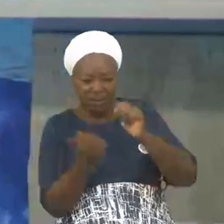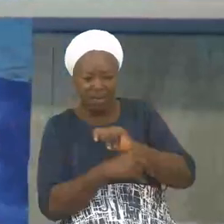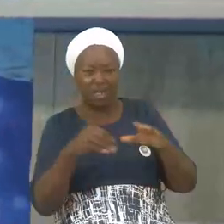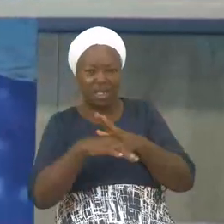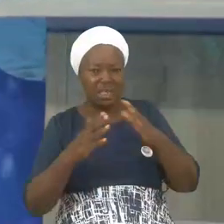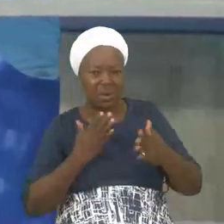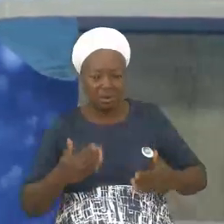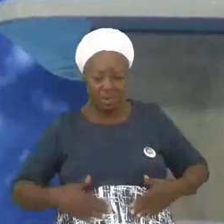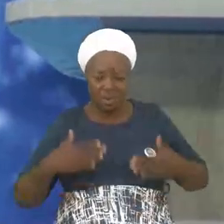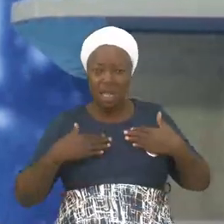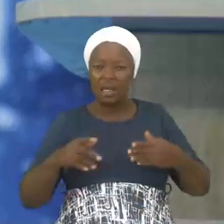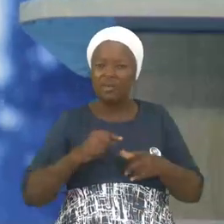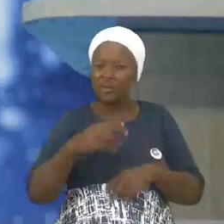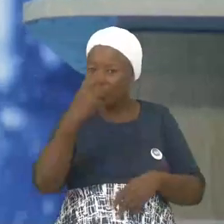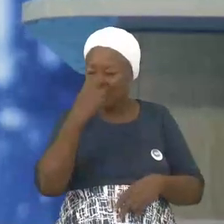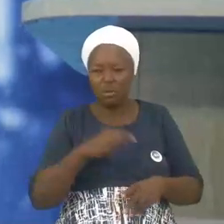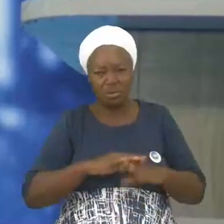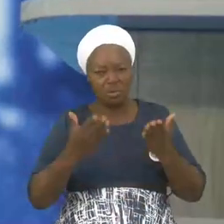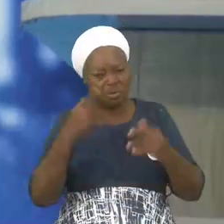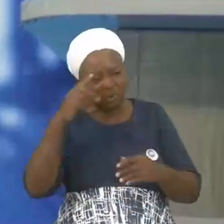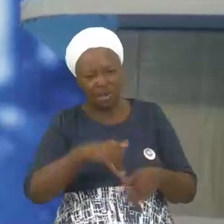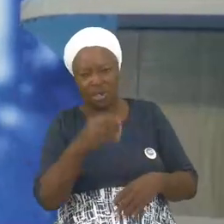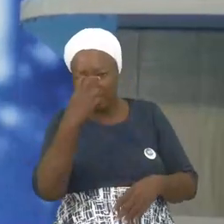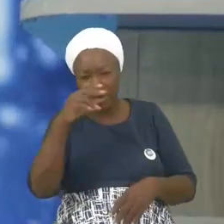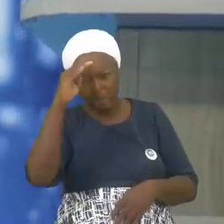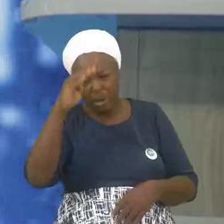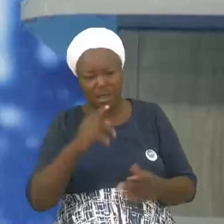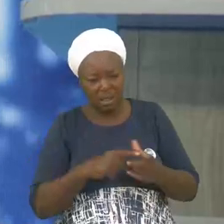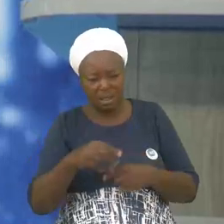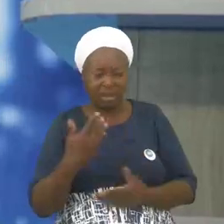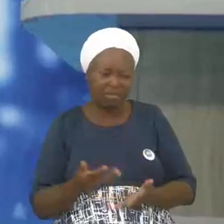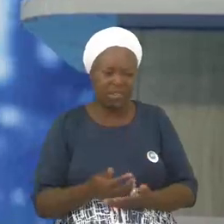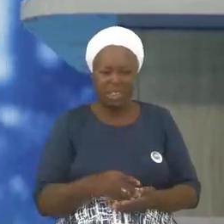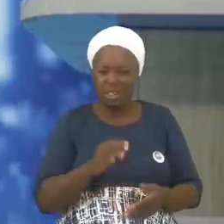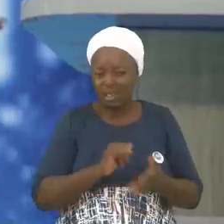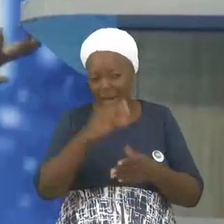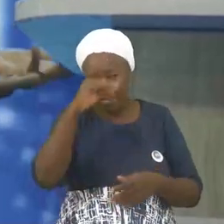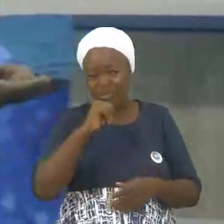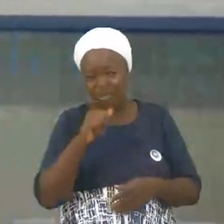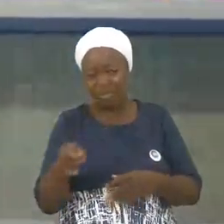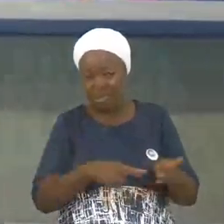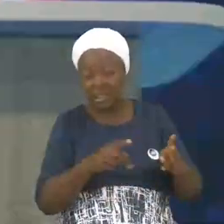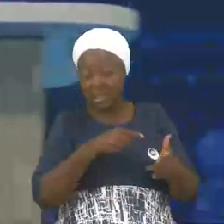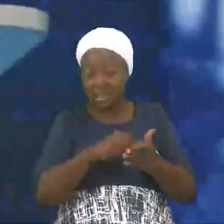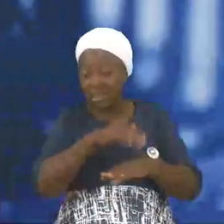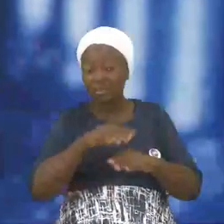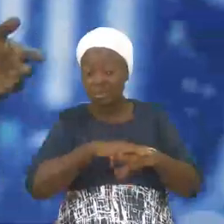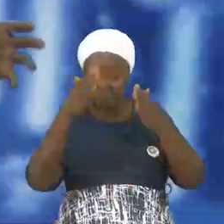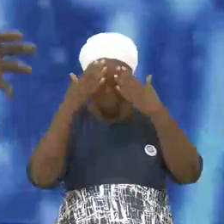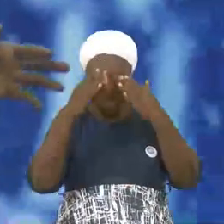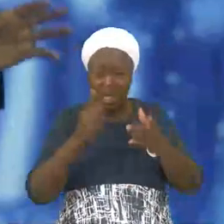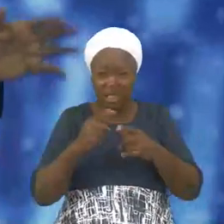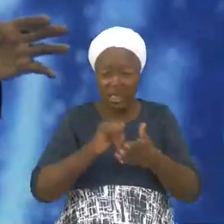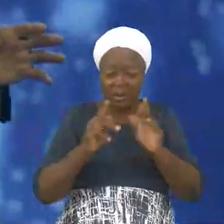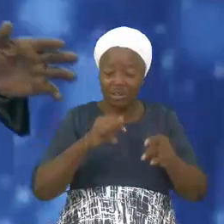changement, une transformation dans notre corps. Si tu es aveugle, n'attends pas qu'un autre aveugle. Et si l'autre aveugle